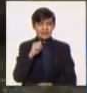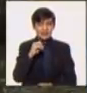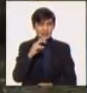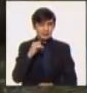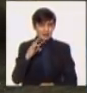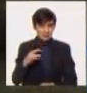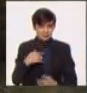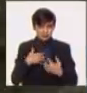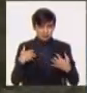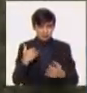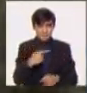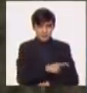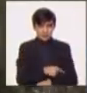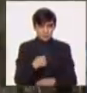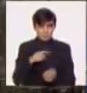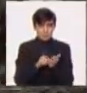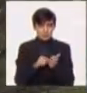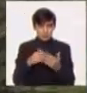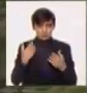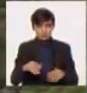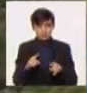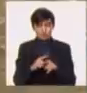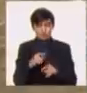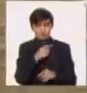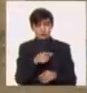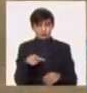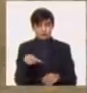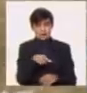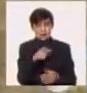адаммын. Бұл жерде деген өзен ағып жатыр, мына жерде үлкен өзен ағып жатыр.